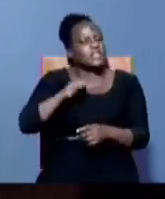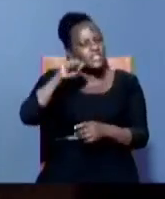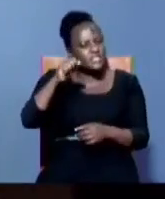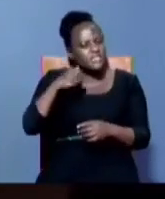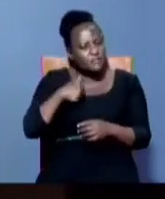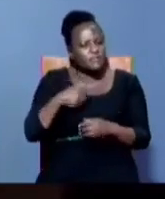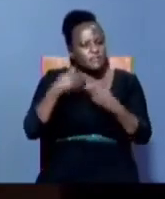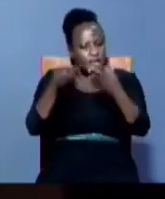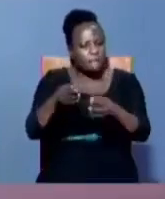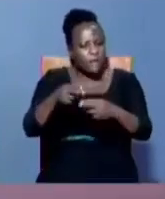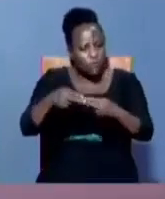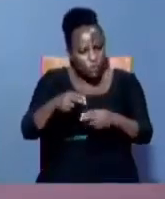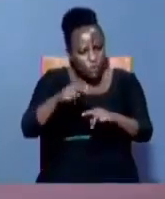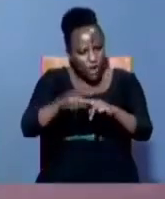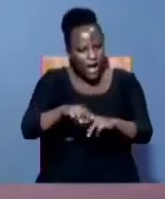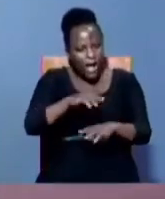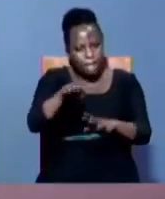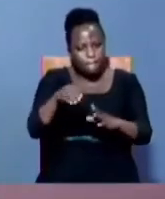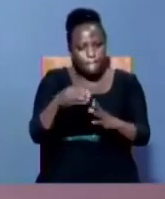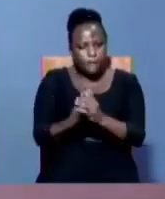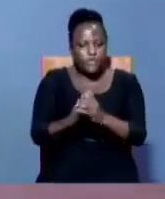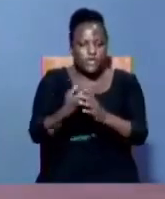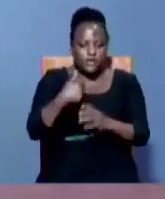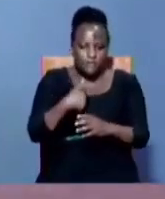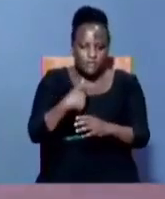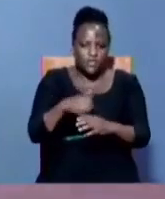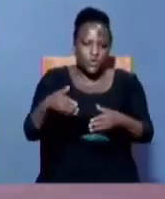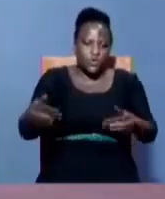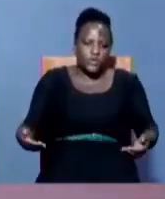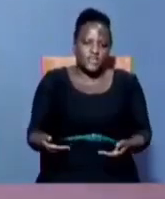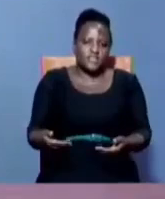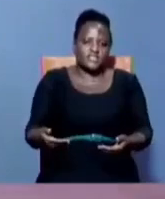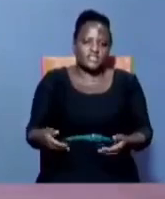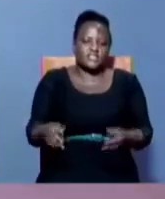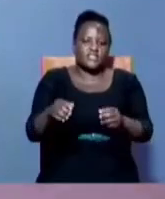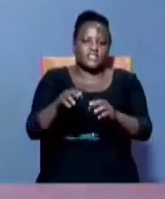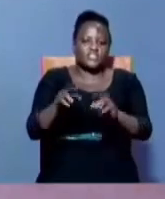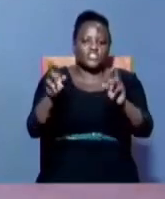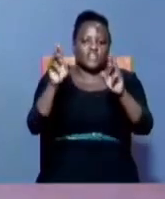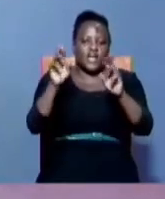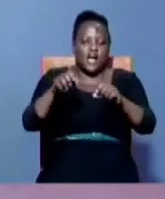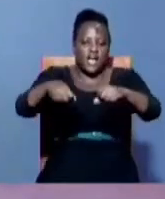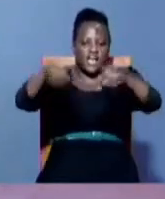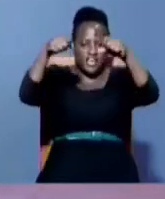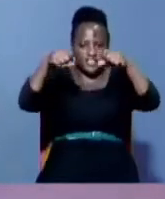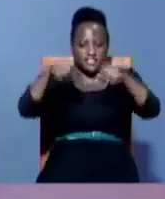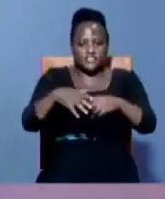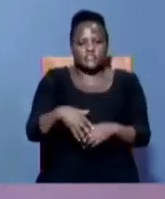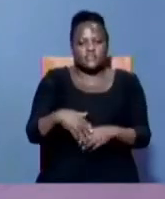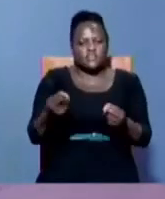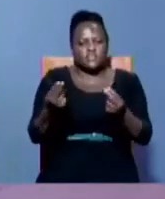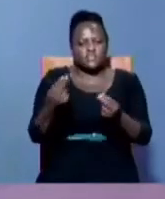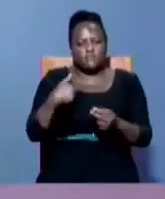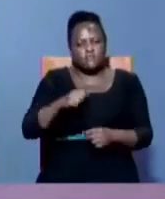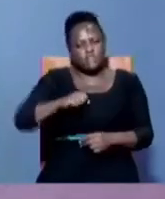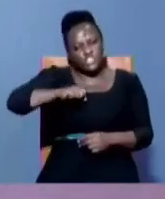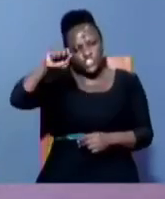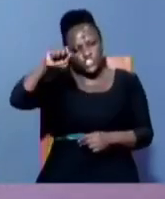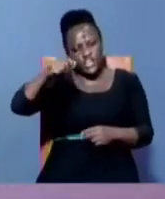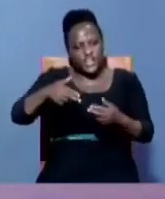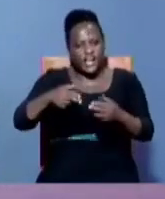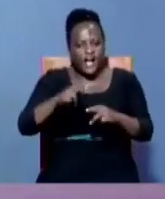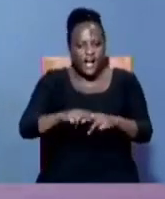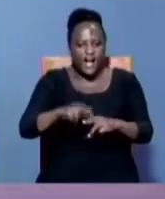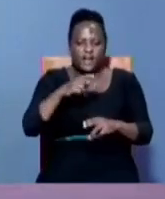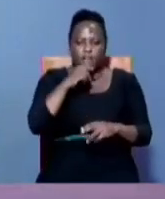changu cha enzi, kama vile ambavyo mimi nilishinda nikaketi pamoja na baba yangu katika kiti chake cha